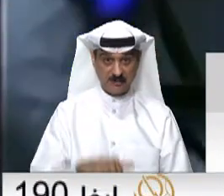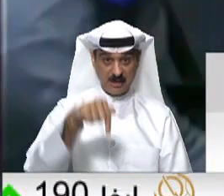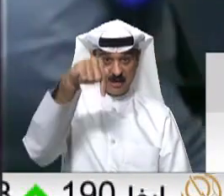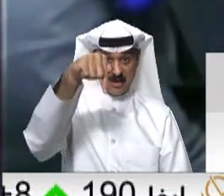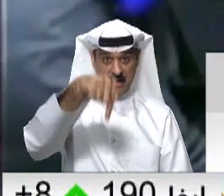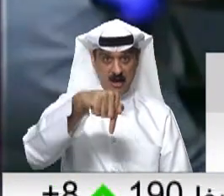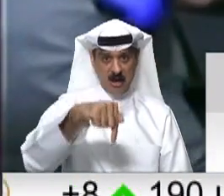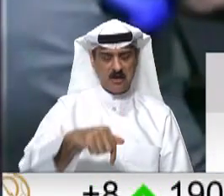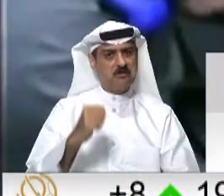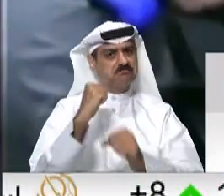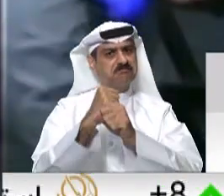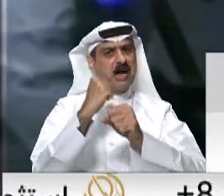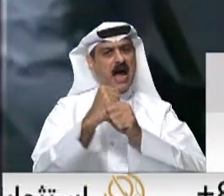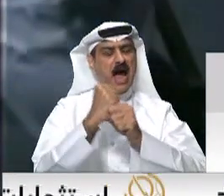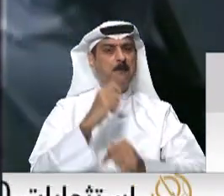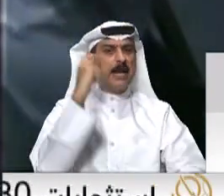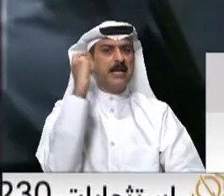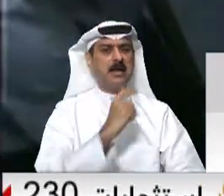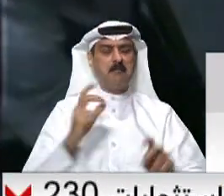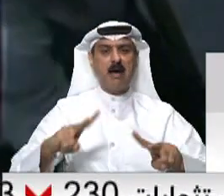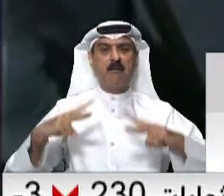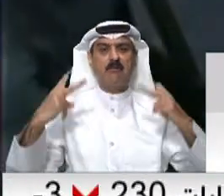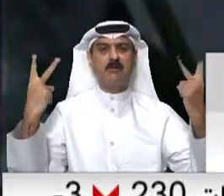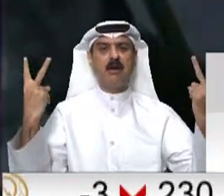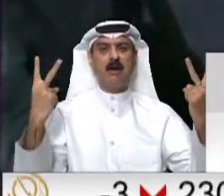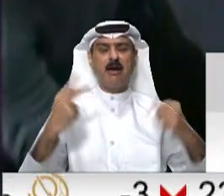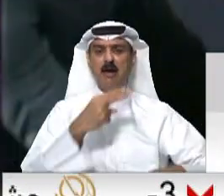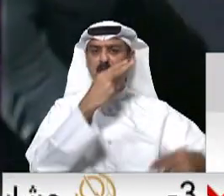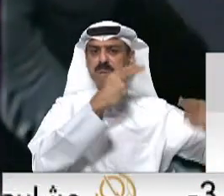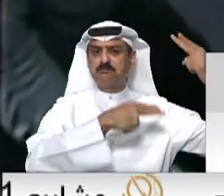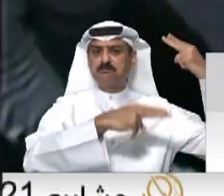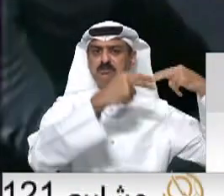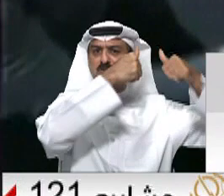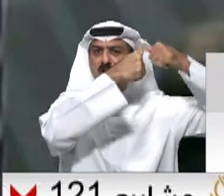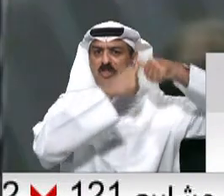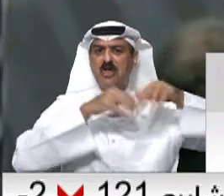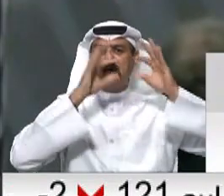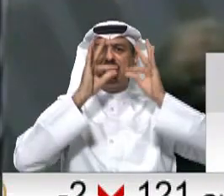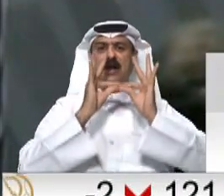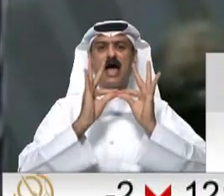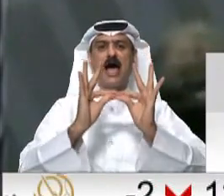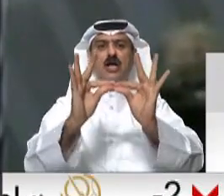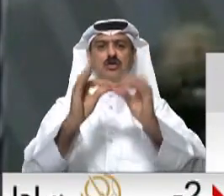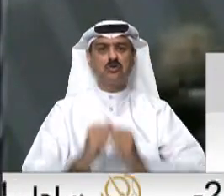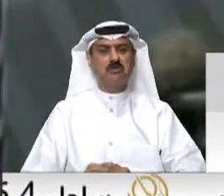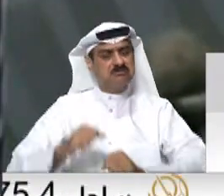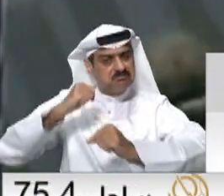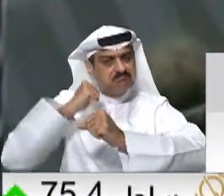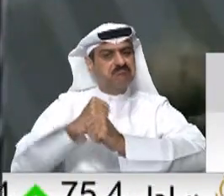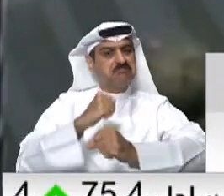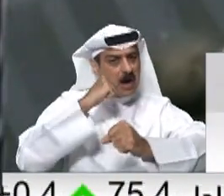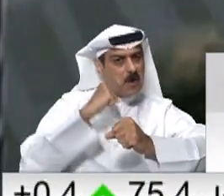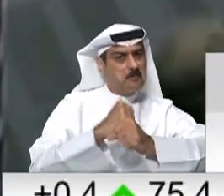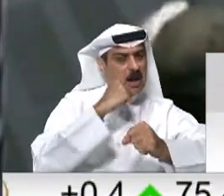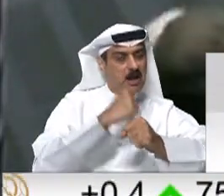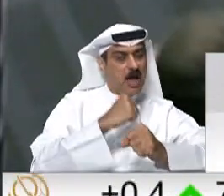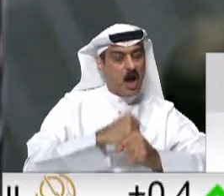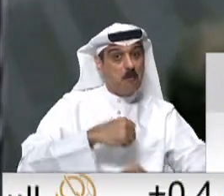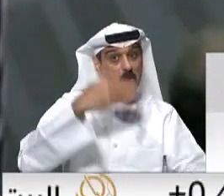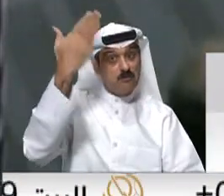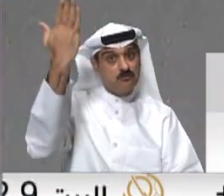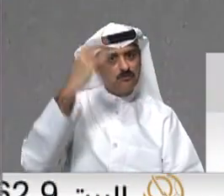انجاز نيماراتيا تاريخيا والهم الشباب العربي كافه بالقدره على المساهمه الايجابيه في مسيره